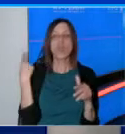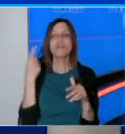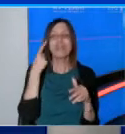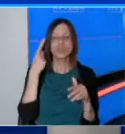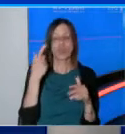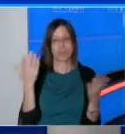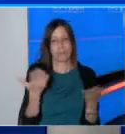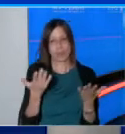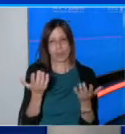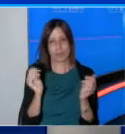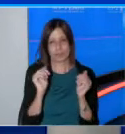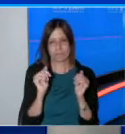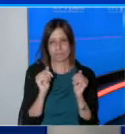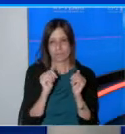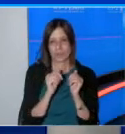מה קורה.